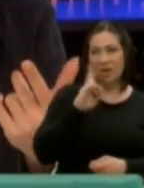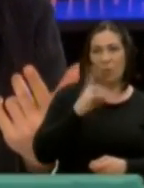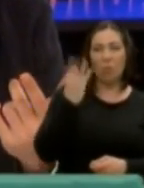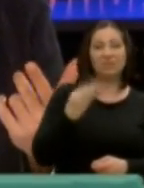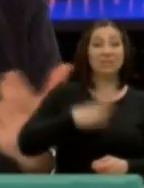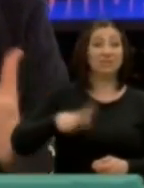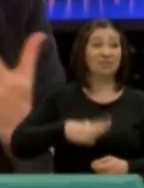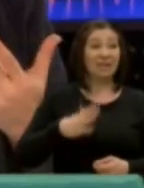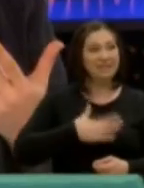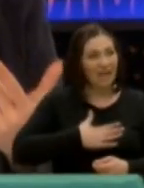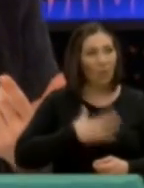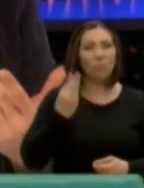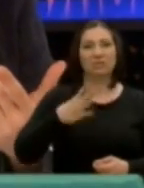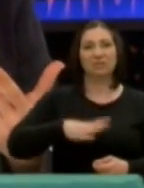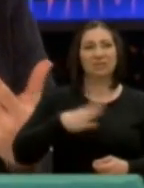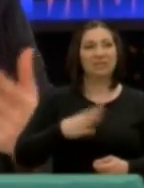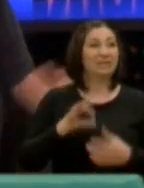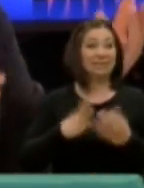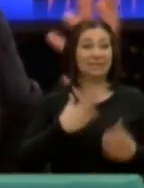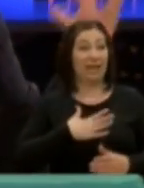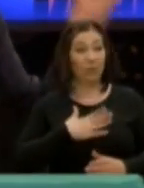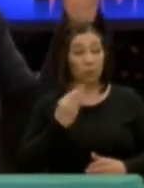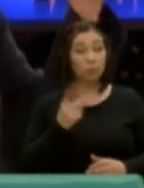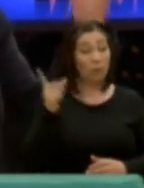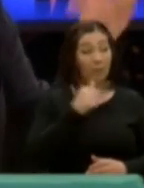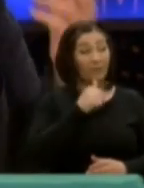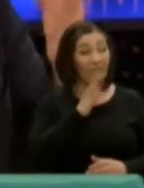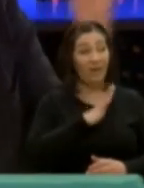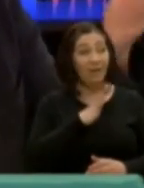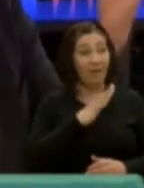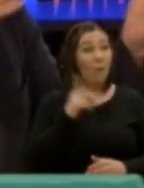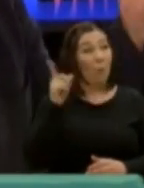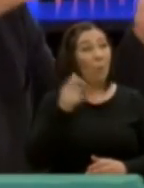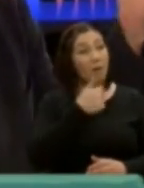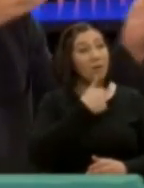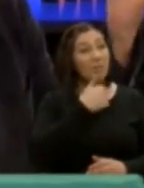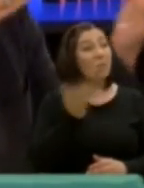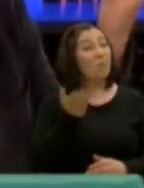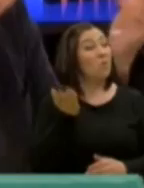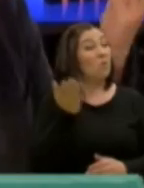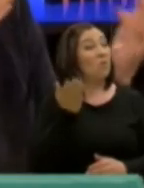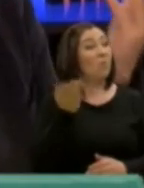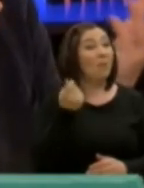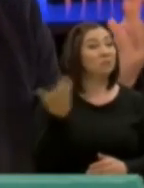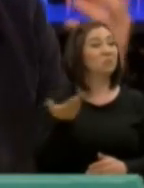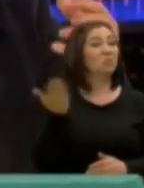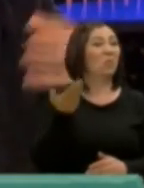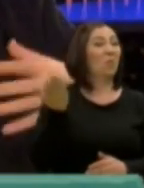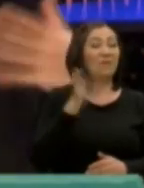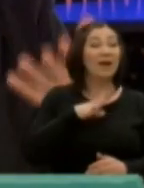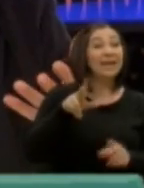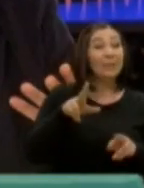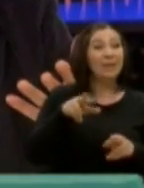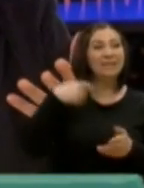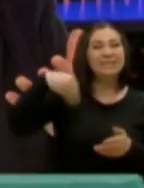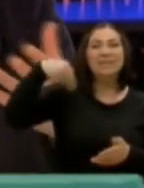ister. Yani nasıl saygı duyulur? İşte ya şu adam var ya o adam işte o adamın o kadar çok parası var ki falan.